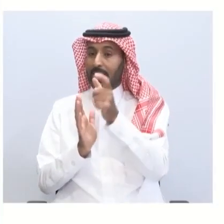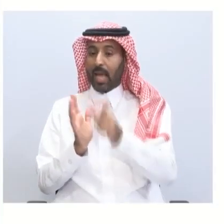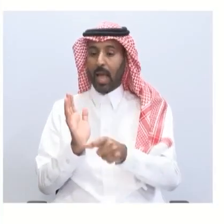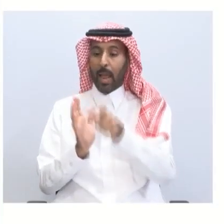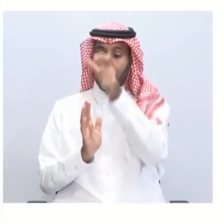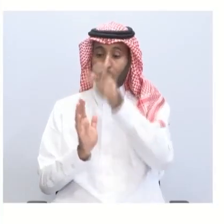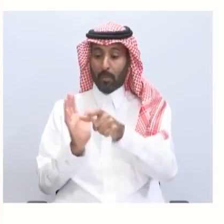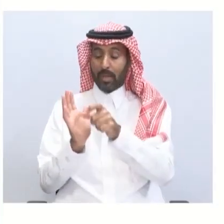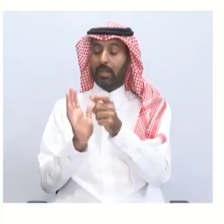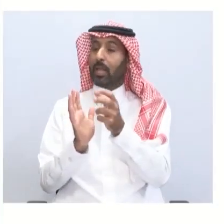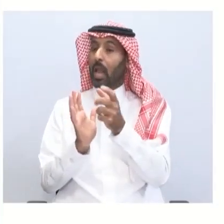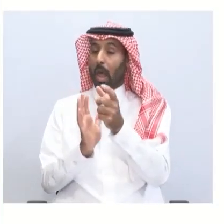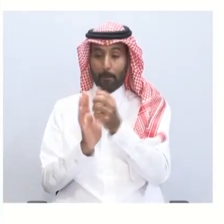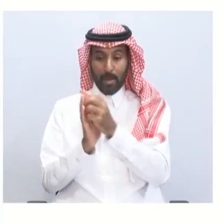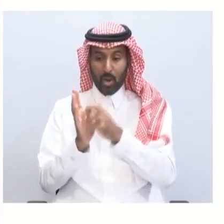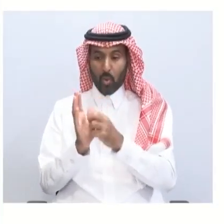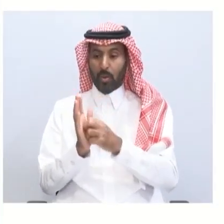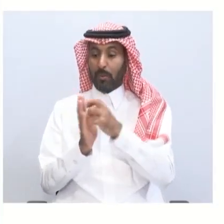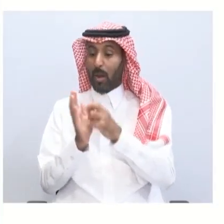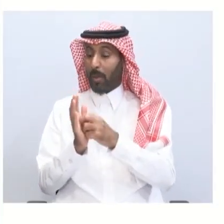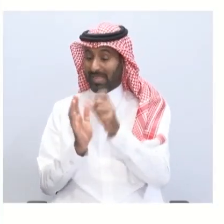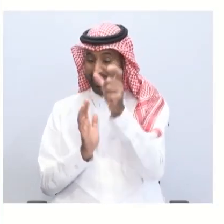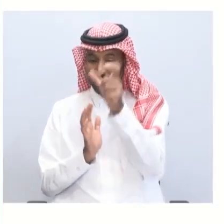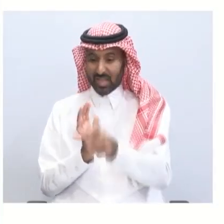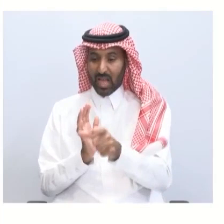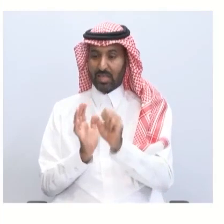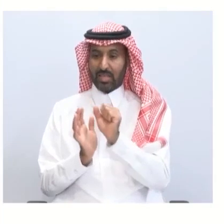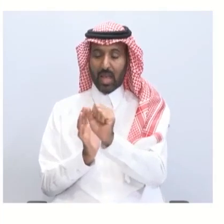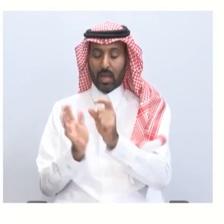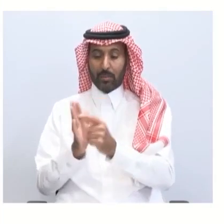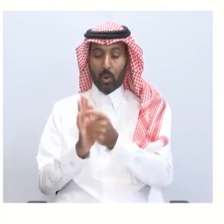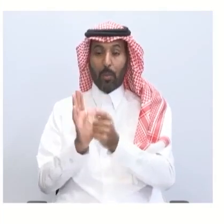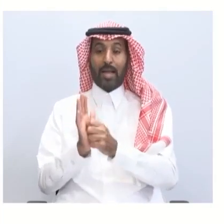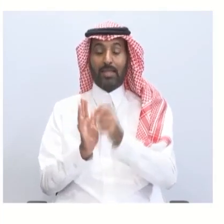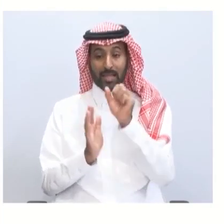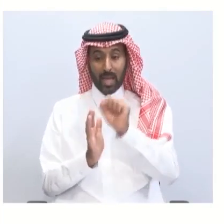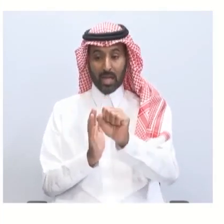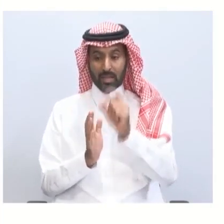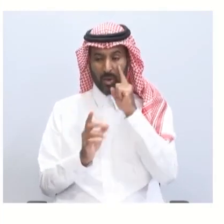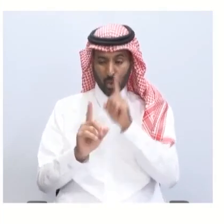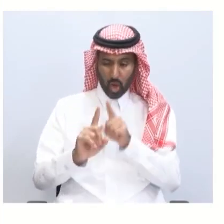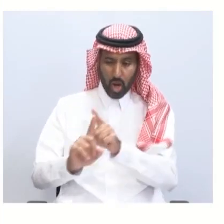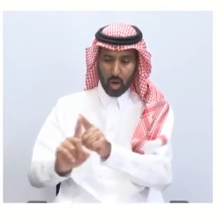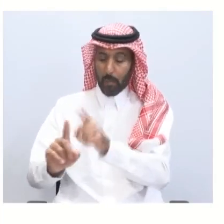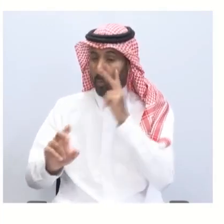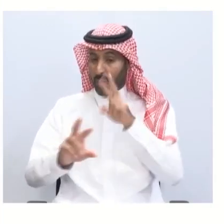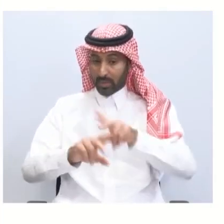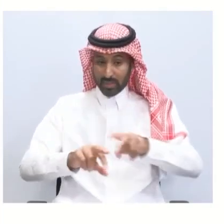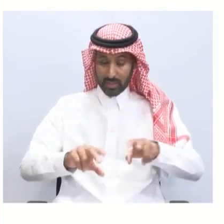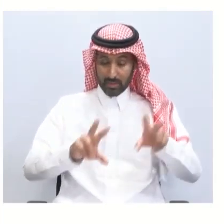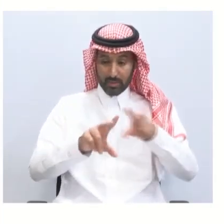الشخصيه المعلومات الخاصه والتعقب عبر